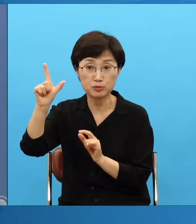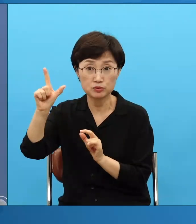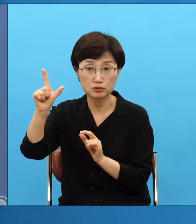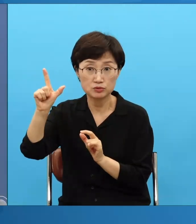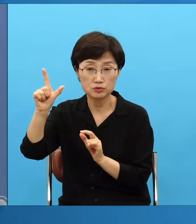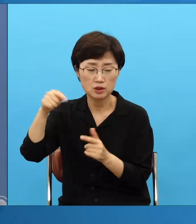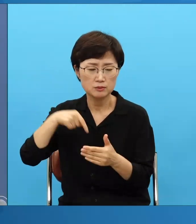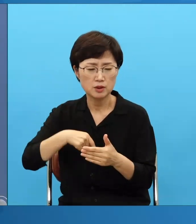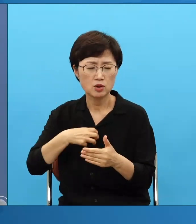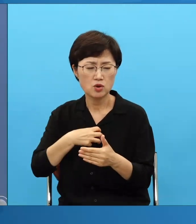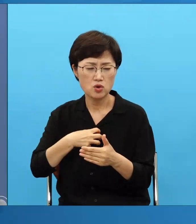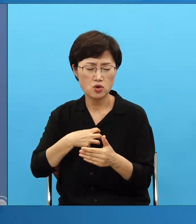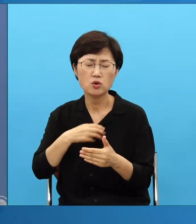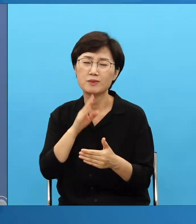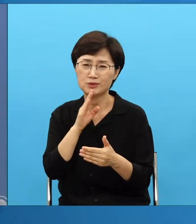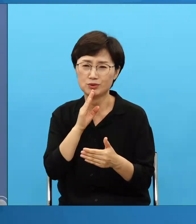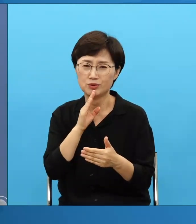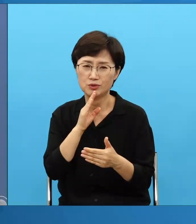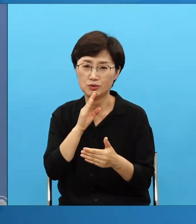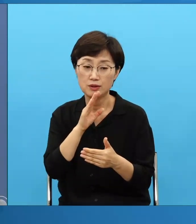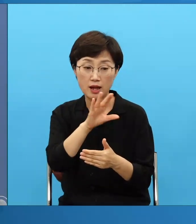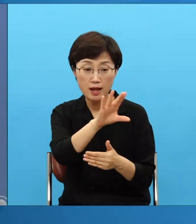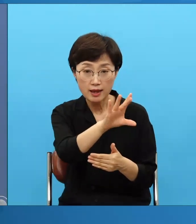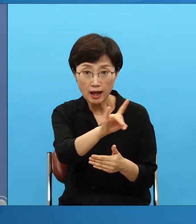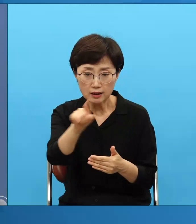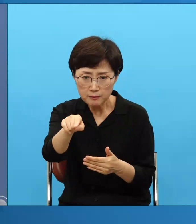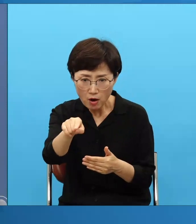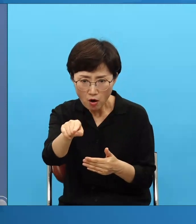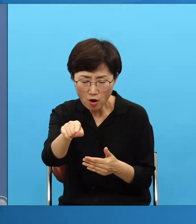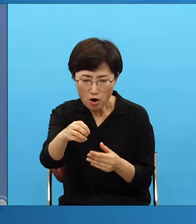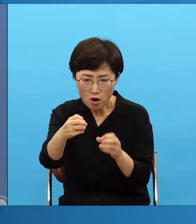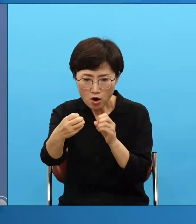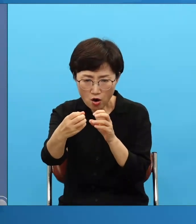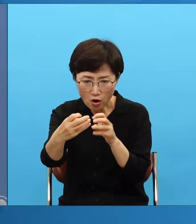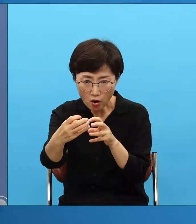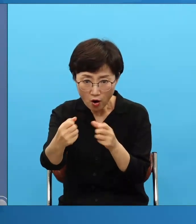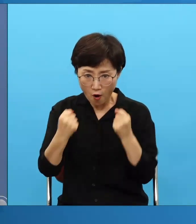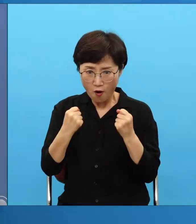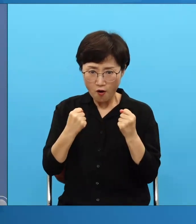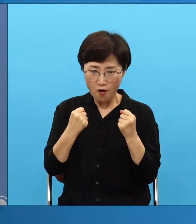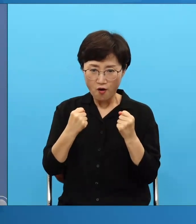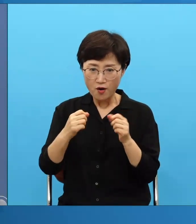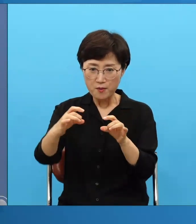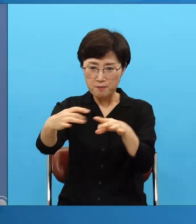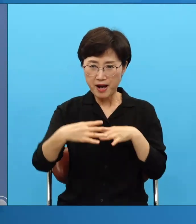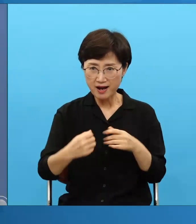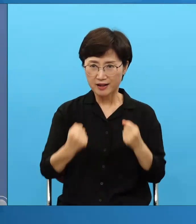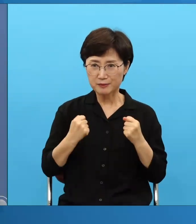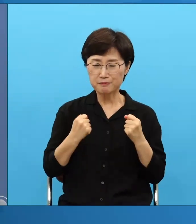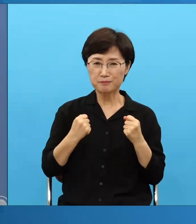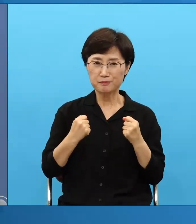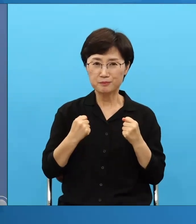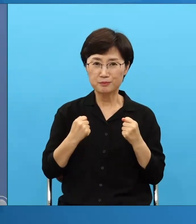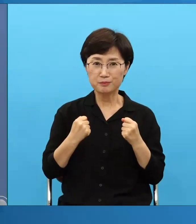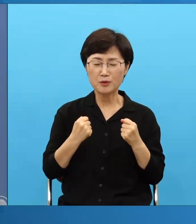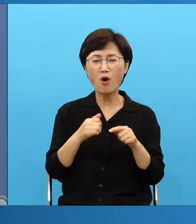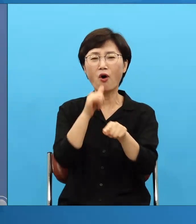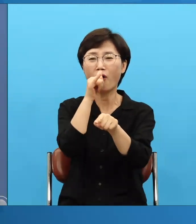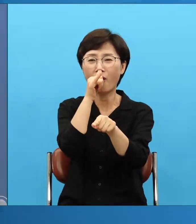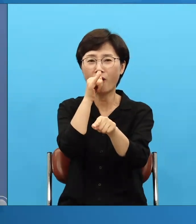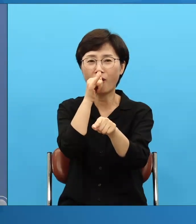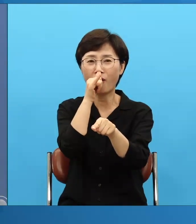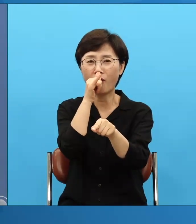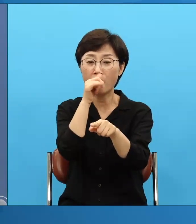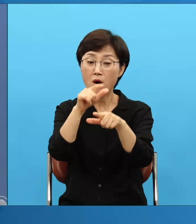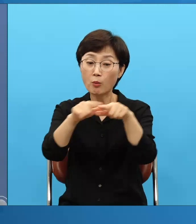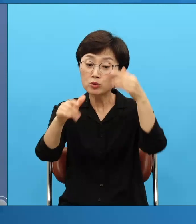don't say it. 그런데 간혹 힘이 생긴 사람이 있어요. But there are times when we hear a 그렇죠? word and we gain 간혹 strength.